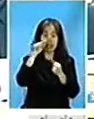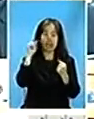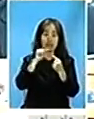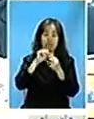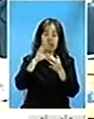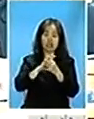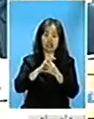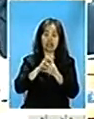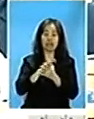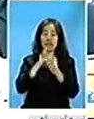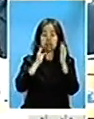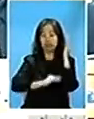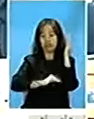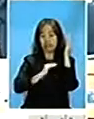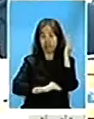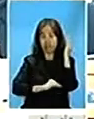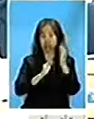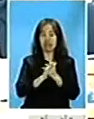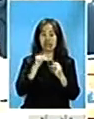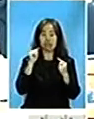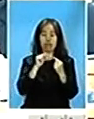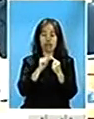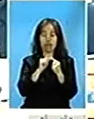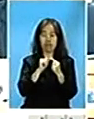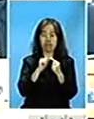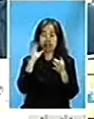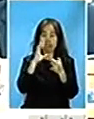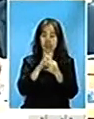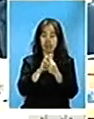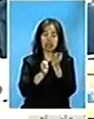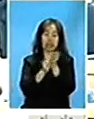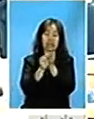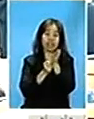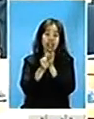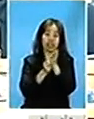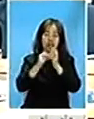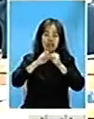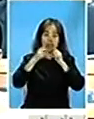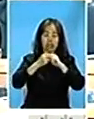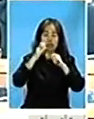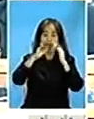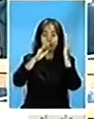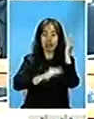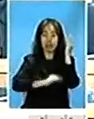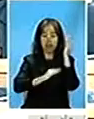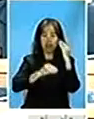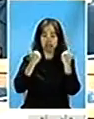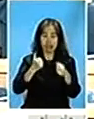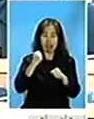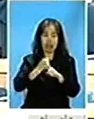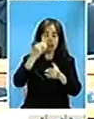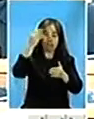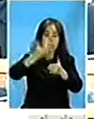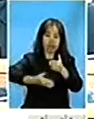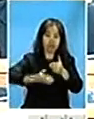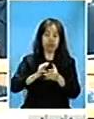ำลังในการเข้าไปแก้สถานการณ์ชายแดนใต้นั้นมันไม่สำเร็จครับท่านประธานเพ